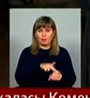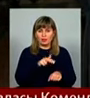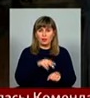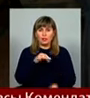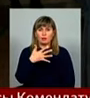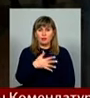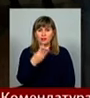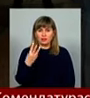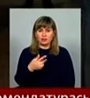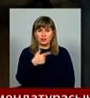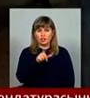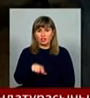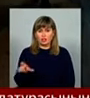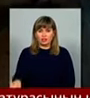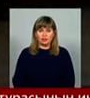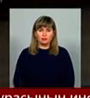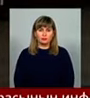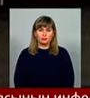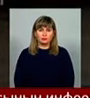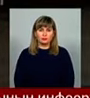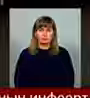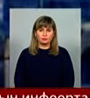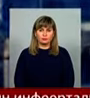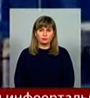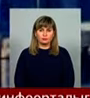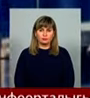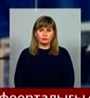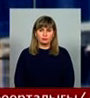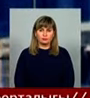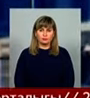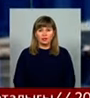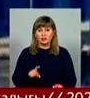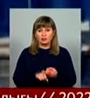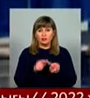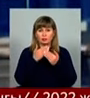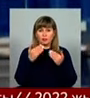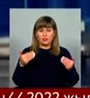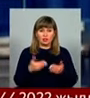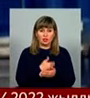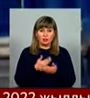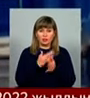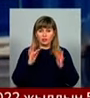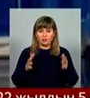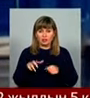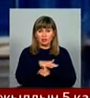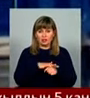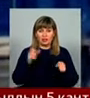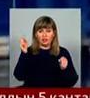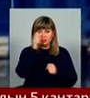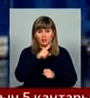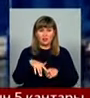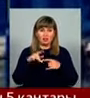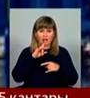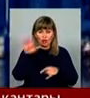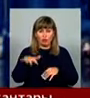полицейских и 53 гражданских лица. связи с последними событиями в стране известная народная артистка